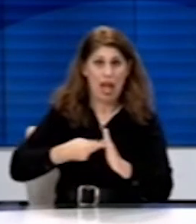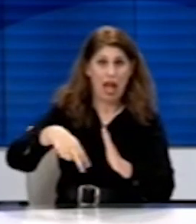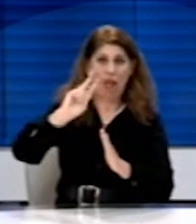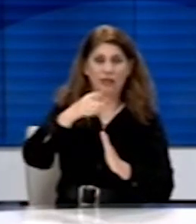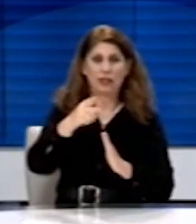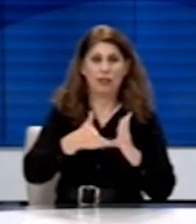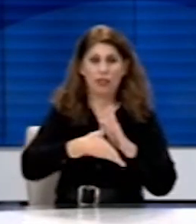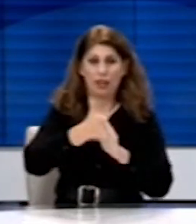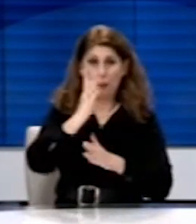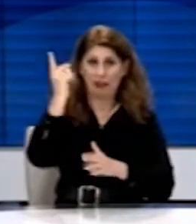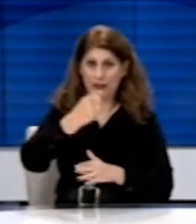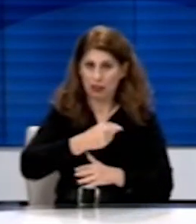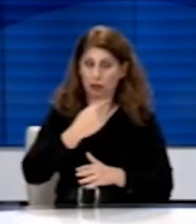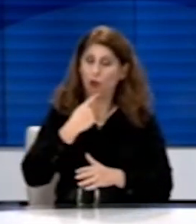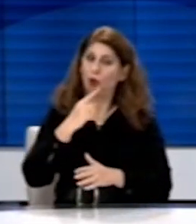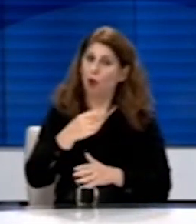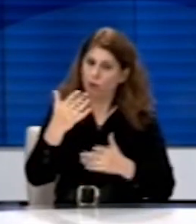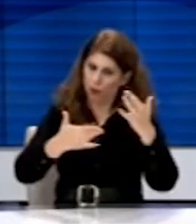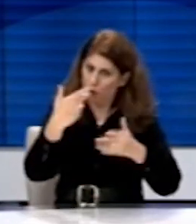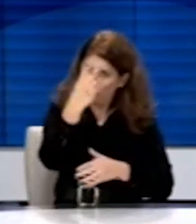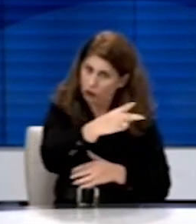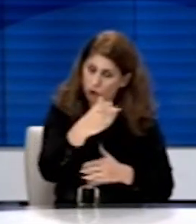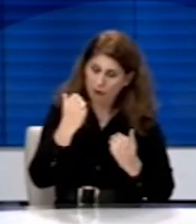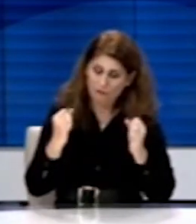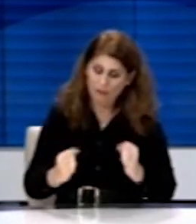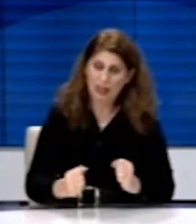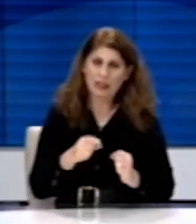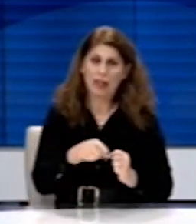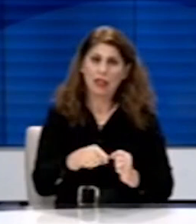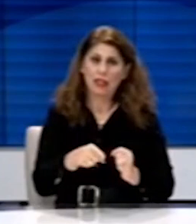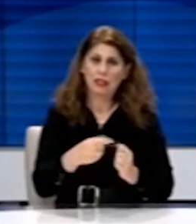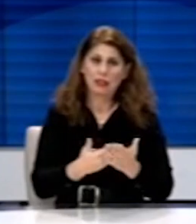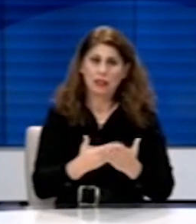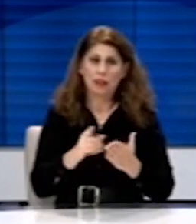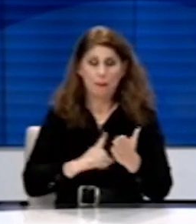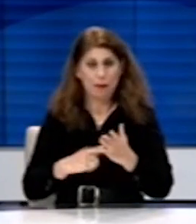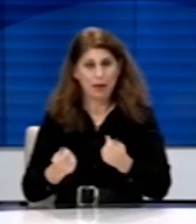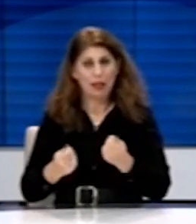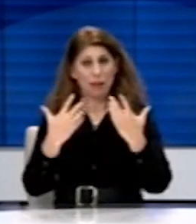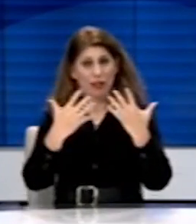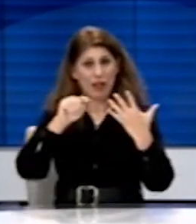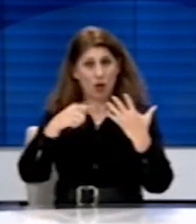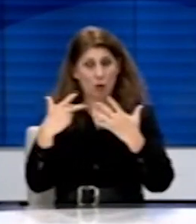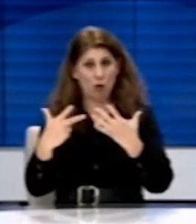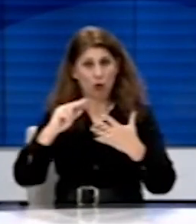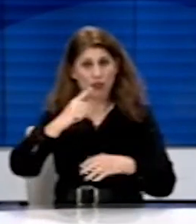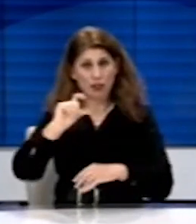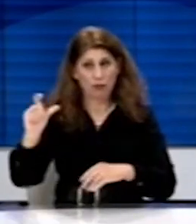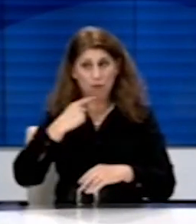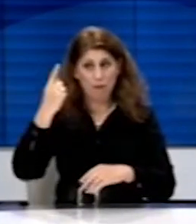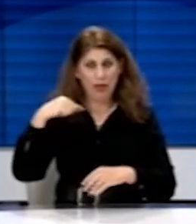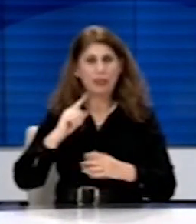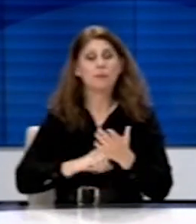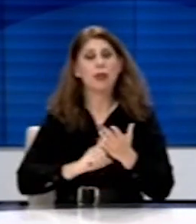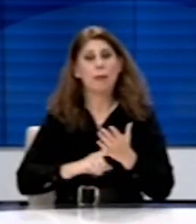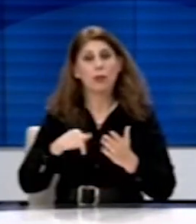15%. Είναι προπολογισμός ο δικός σας. Όπως μας το φέρετε εδώ, με βάση αυτά τα στοιχεία, πρέπει να γίνουν αυτά. Από τα 10,8 δις προηγούμενης χρονιάς θα